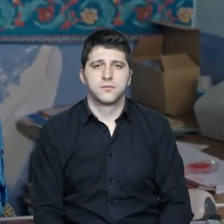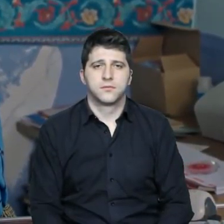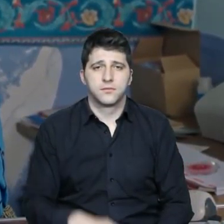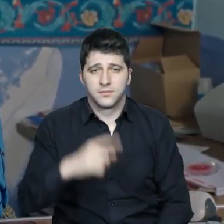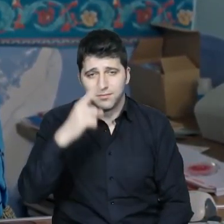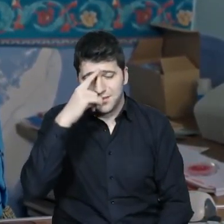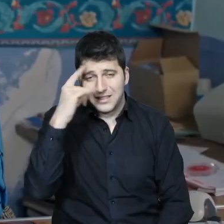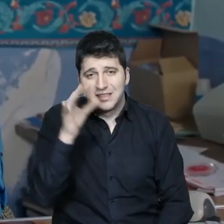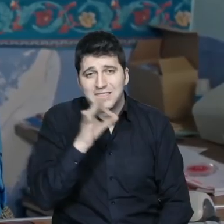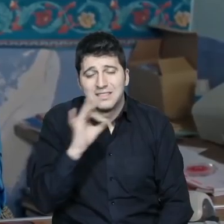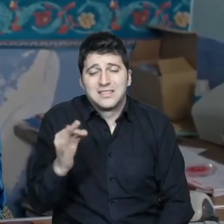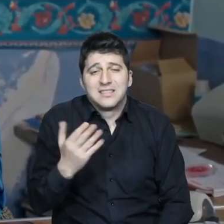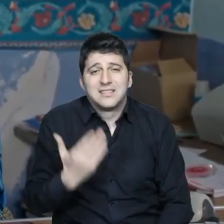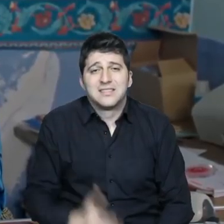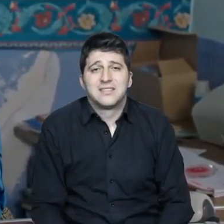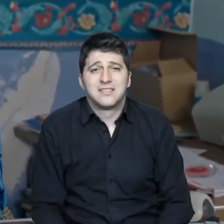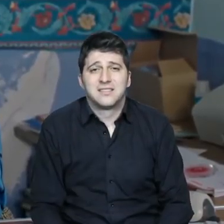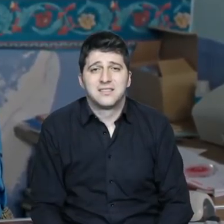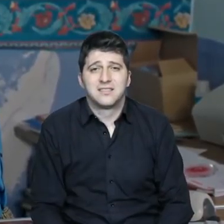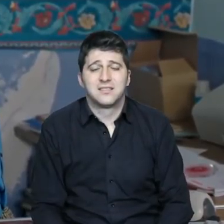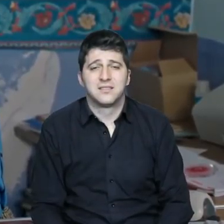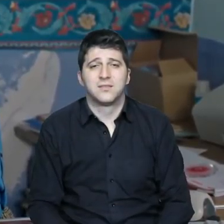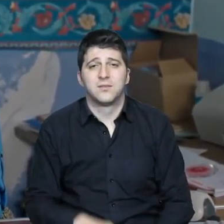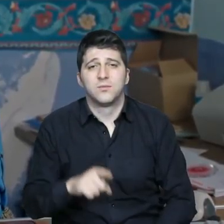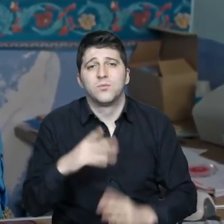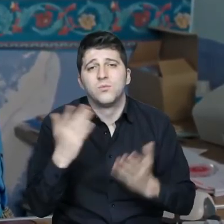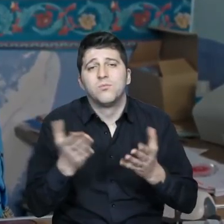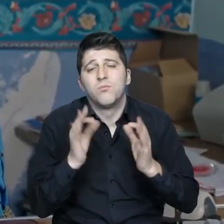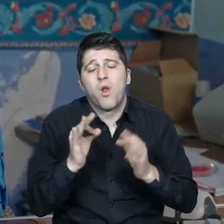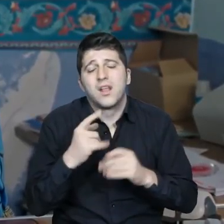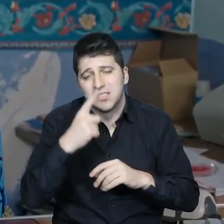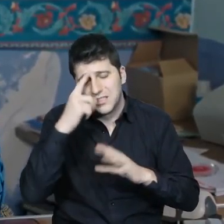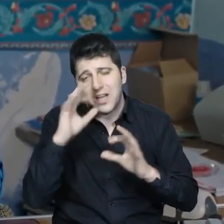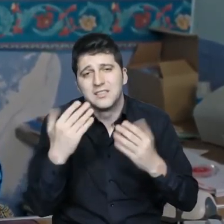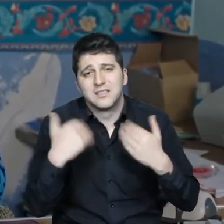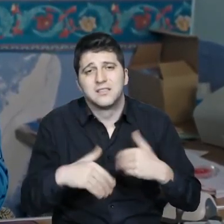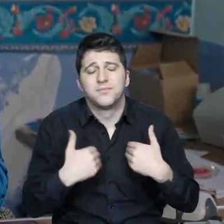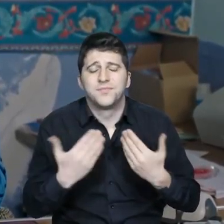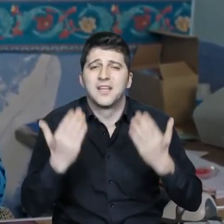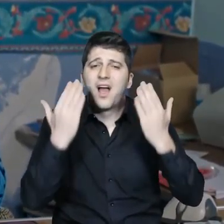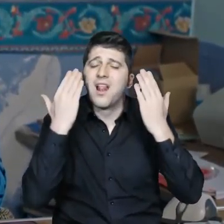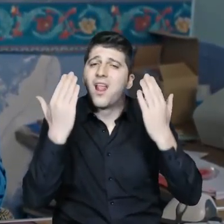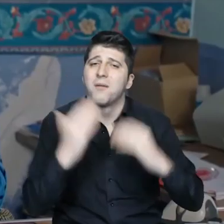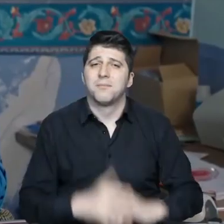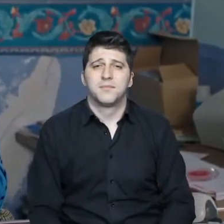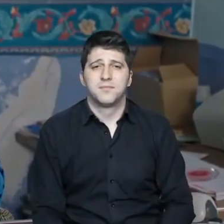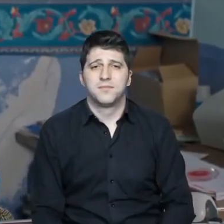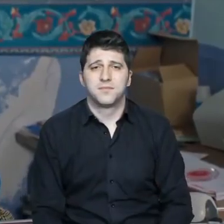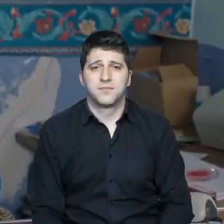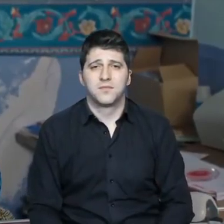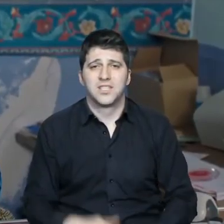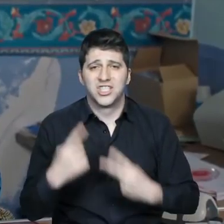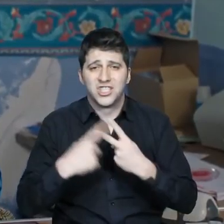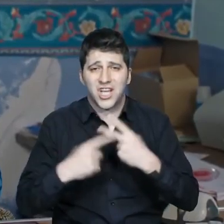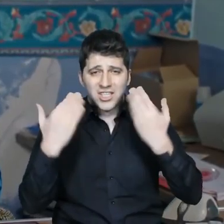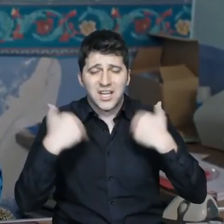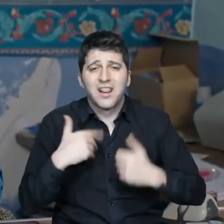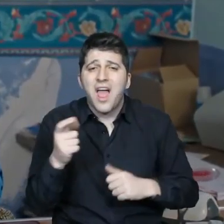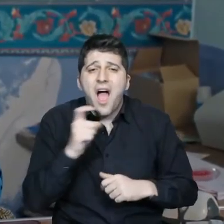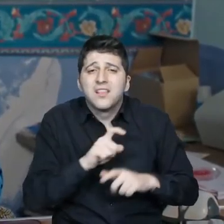Talihsiz hacı Arafat'ta ilan sokarmış işte öyle. İyi yarabbim. Şu Yaşar kulun ne